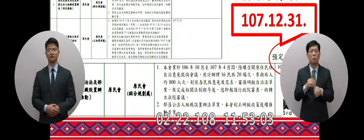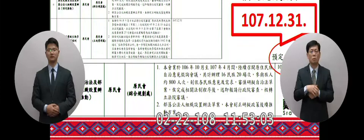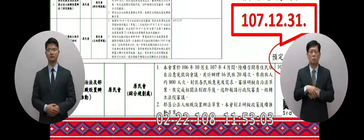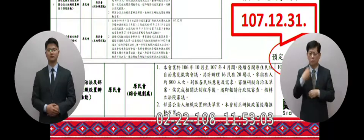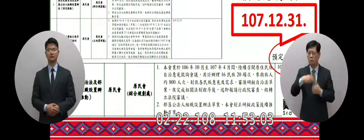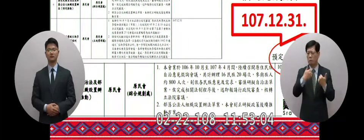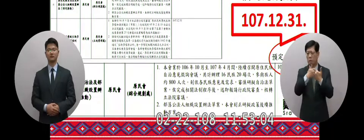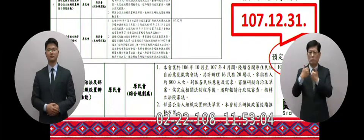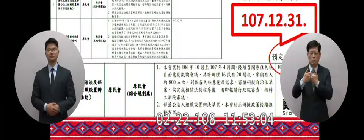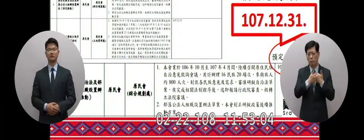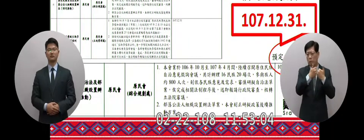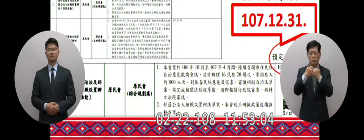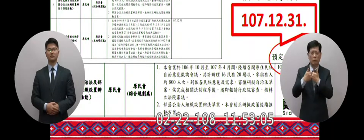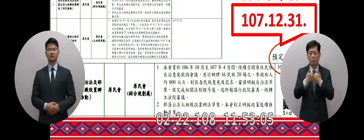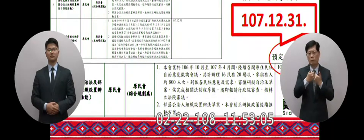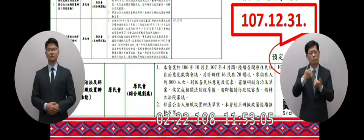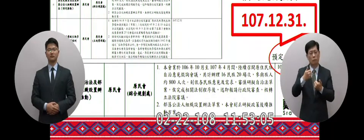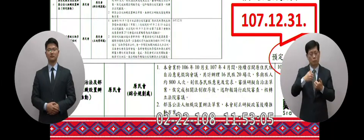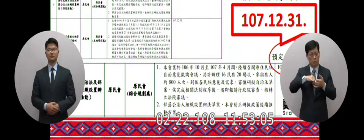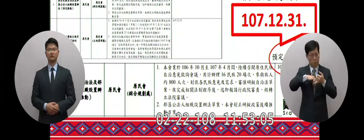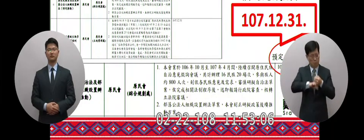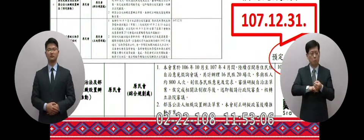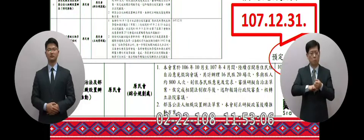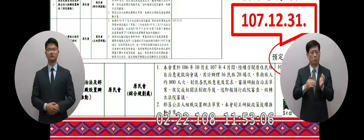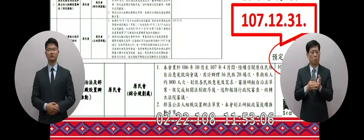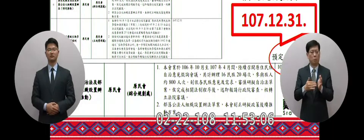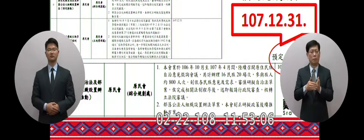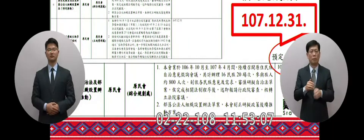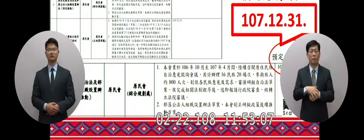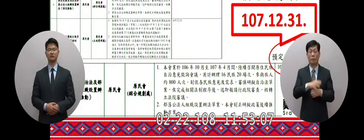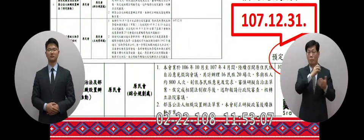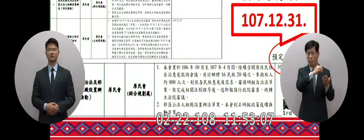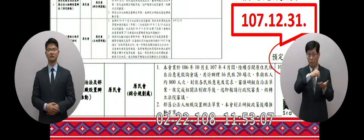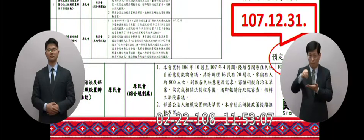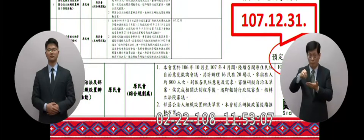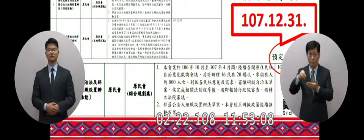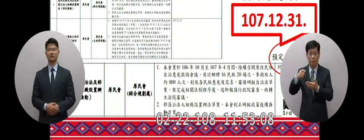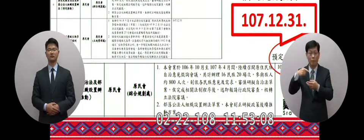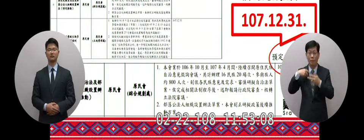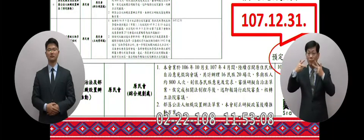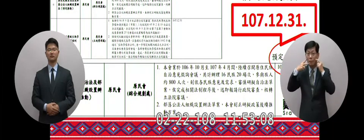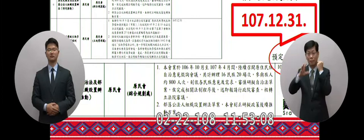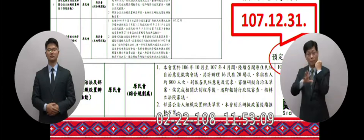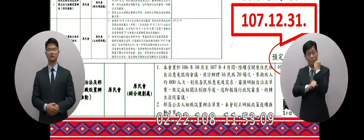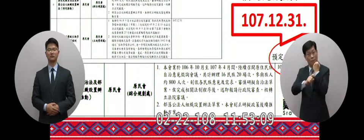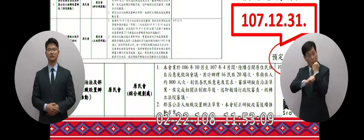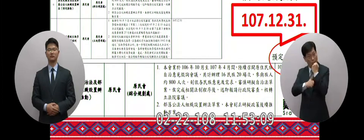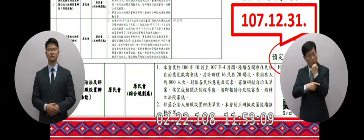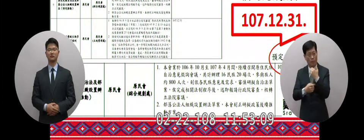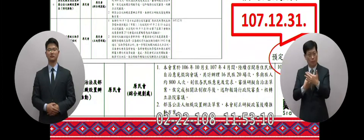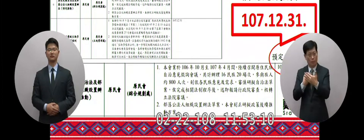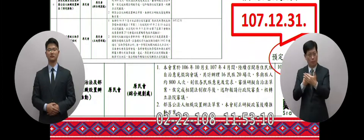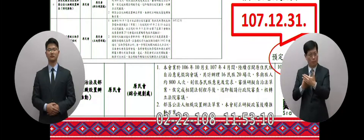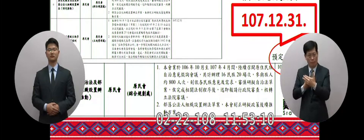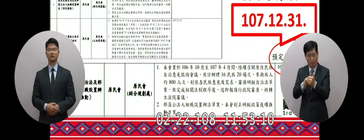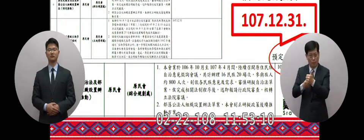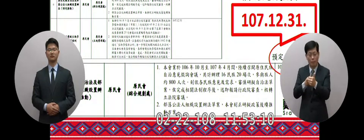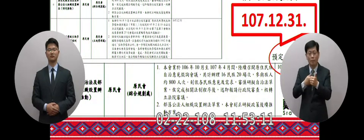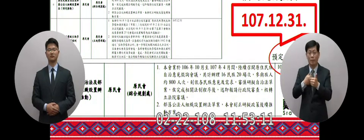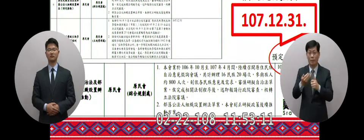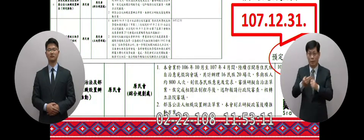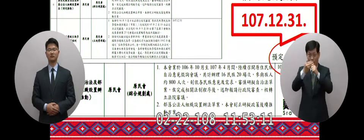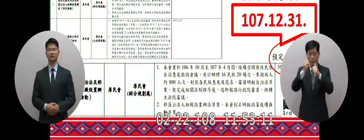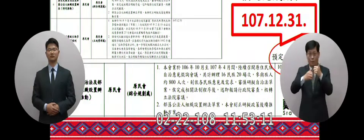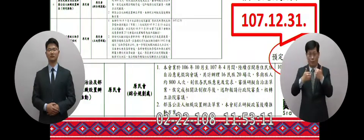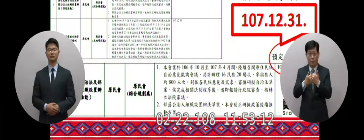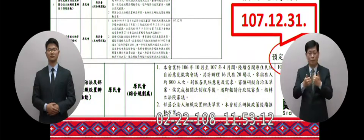的开会都定出来了，送到。原基法去做考广考，第九次的委员